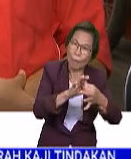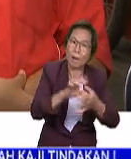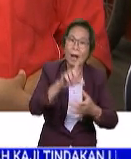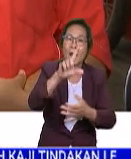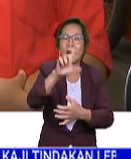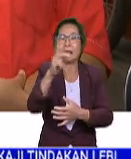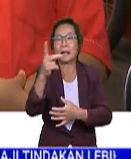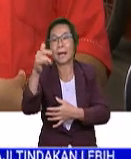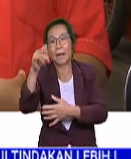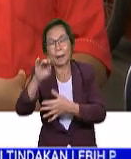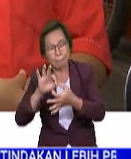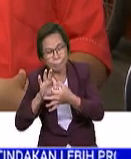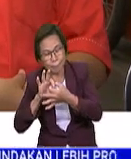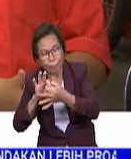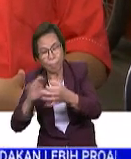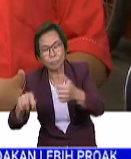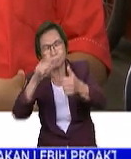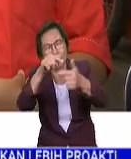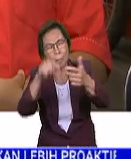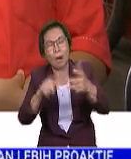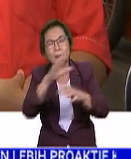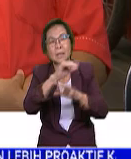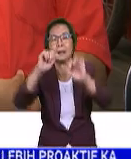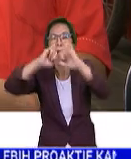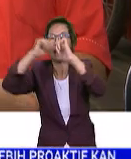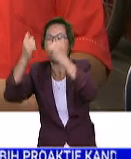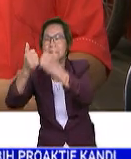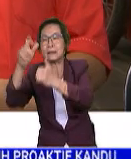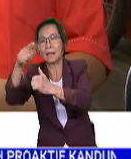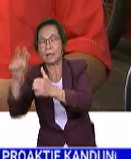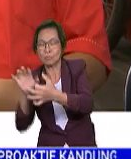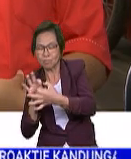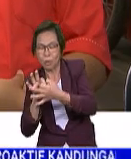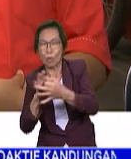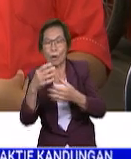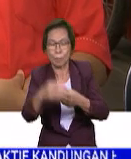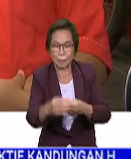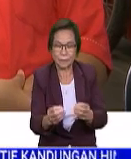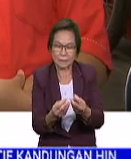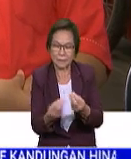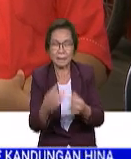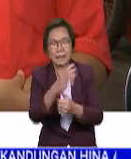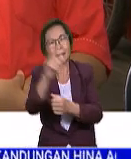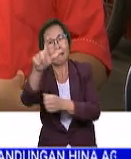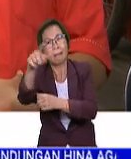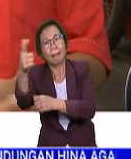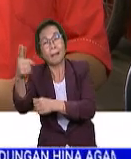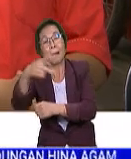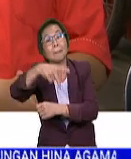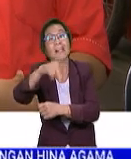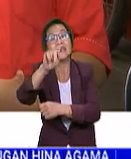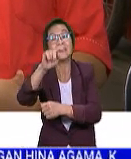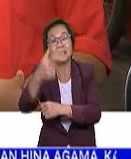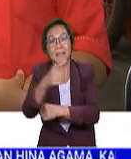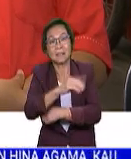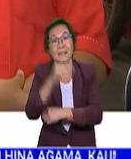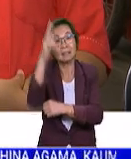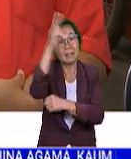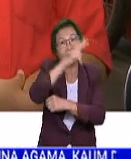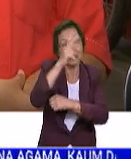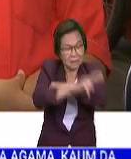Malaysia lkim dan agensi-agensi lain pejabat tanah dan sebagainya kalau kita ada dan kerajaan